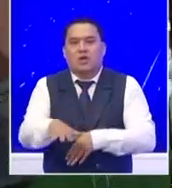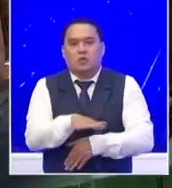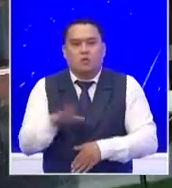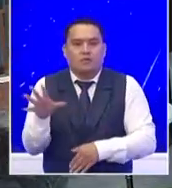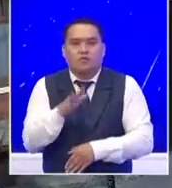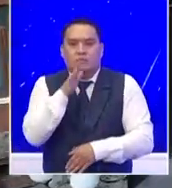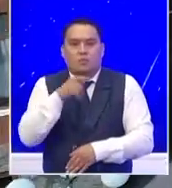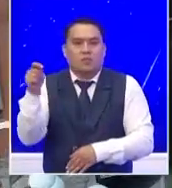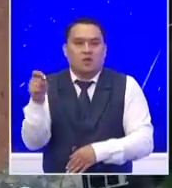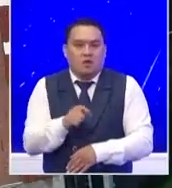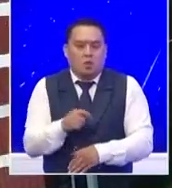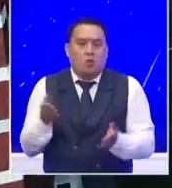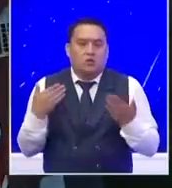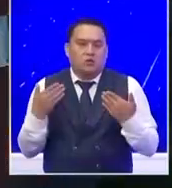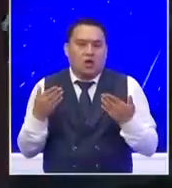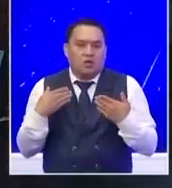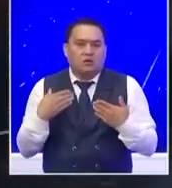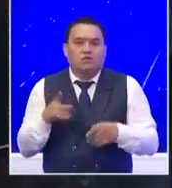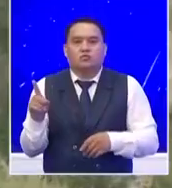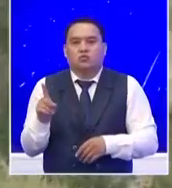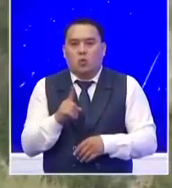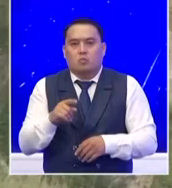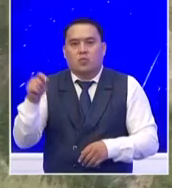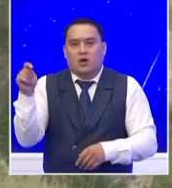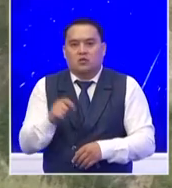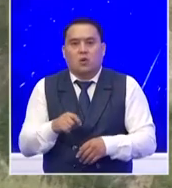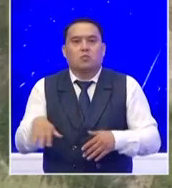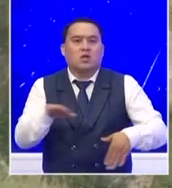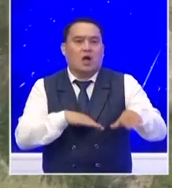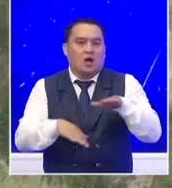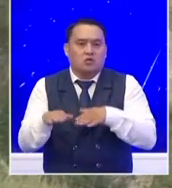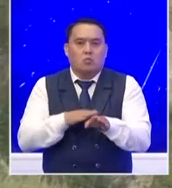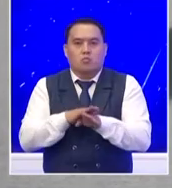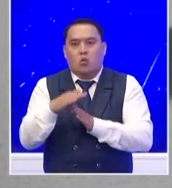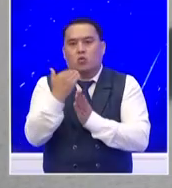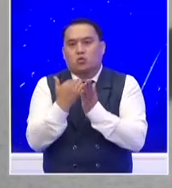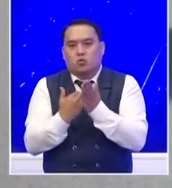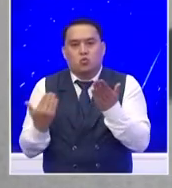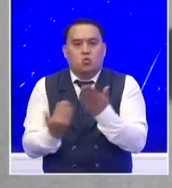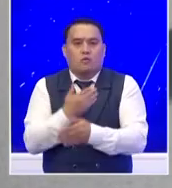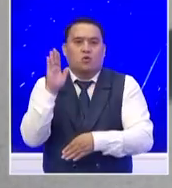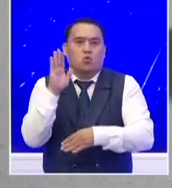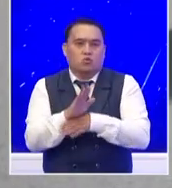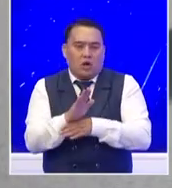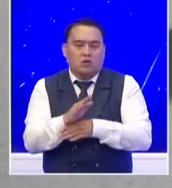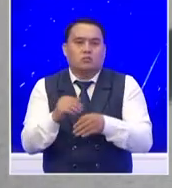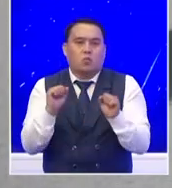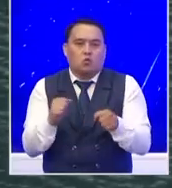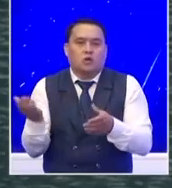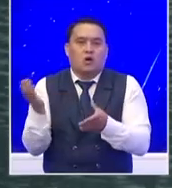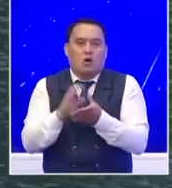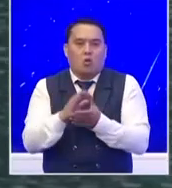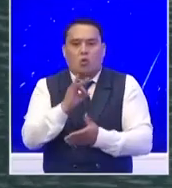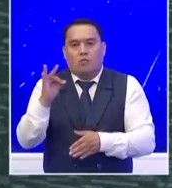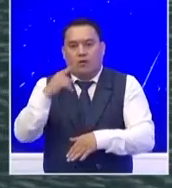все время пребывания и отдыха, за исключением посещения пляжей. С полным текстом нового постановления можно ознакомиться на официальном